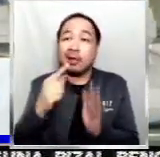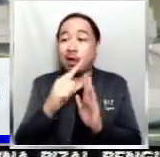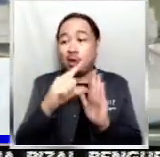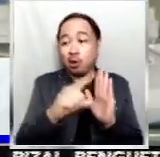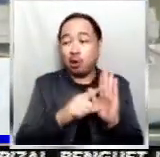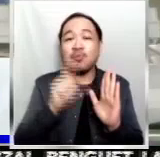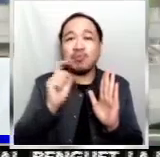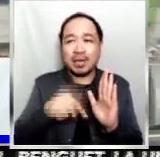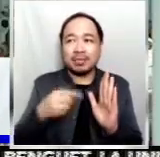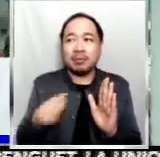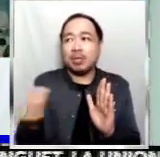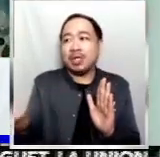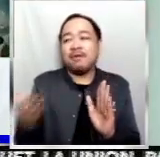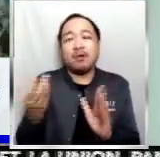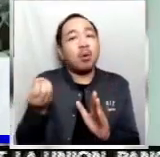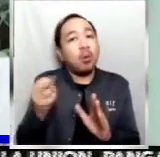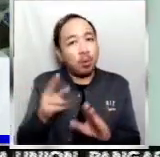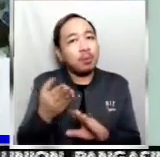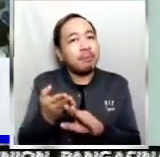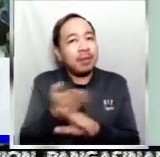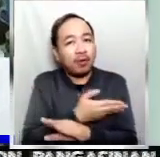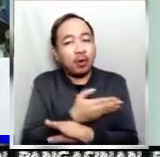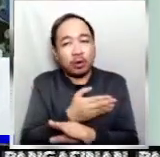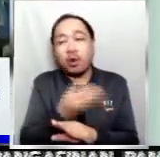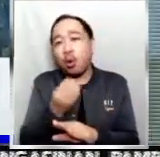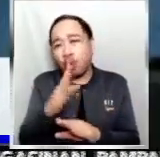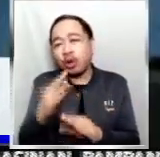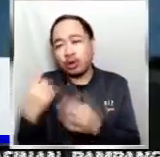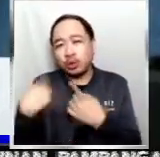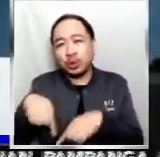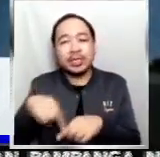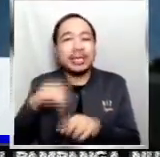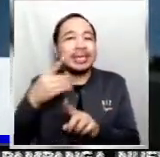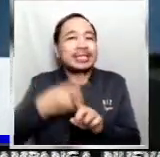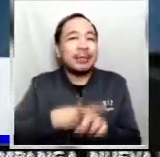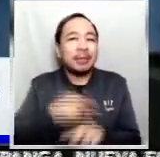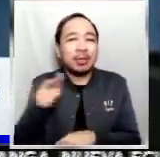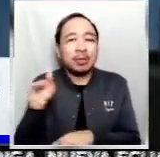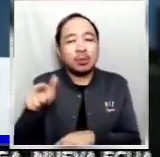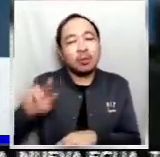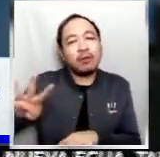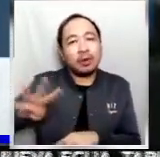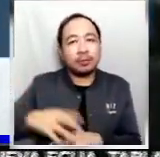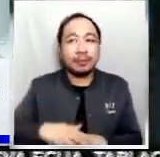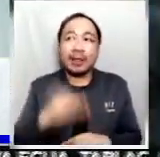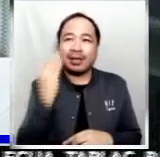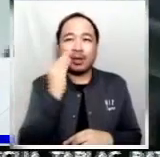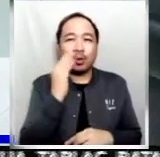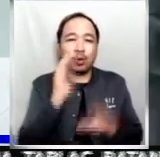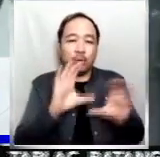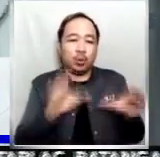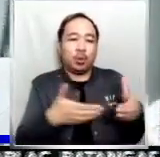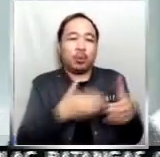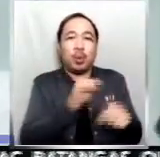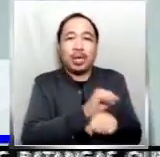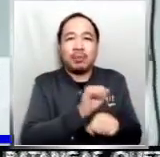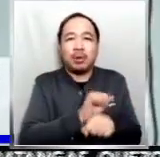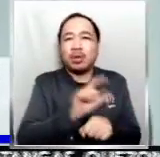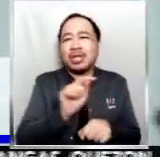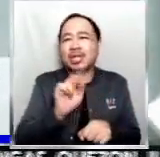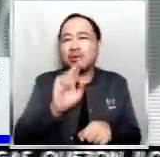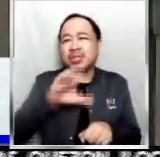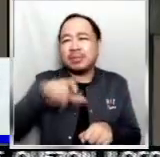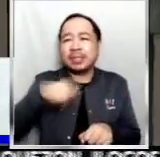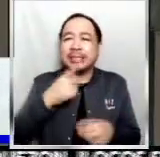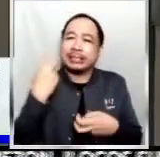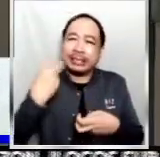ng December 24. Naiintindihan naman daw ng labor group na TUCP ang hirap, lalo na ng mga maliliit na negosyo.